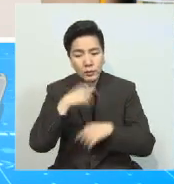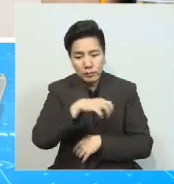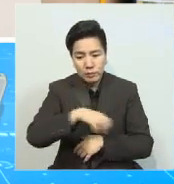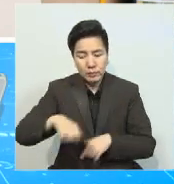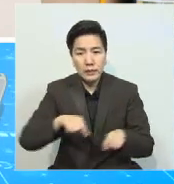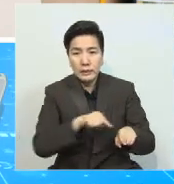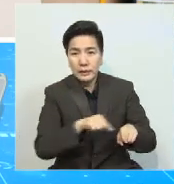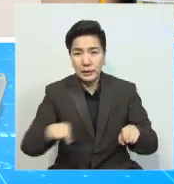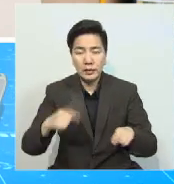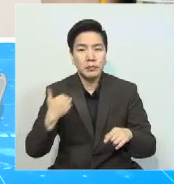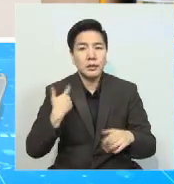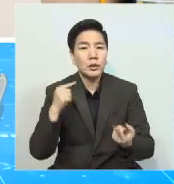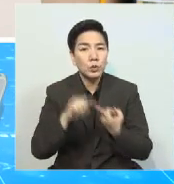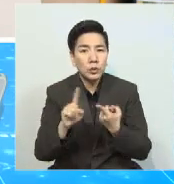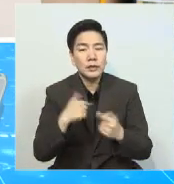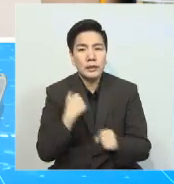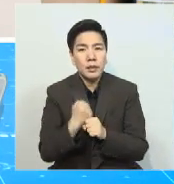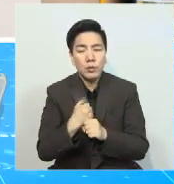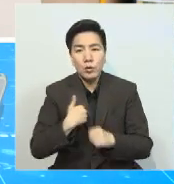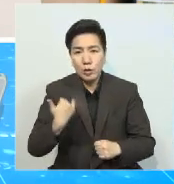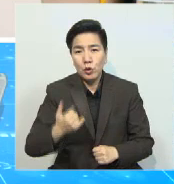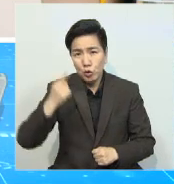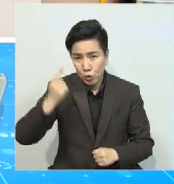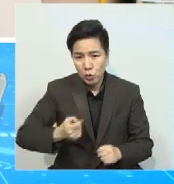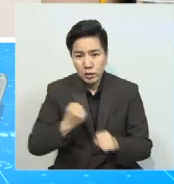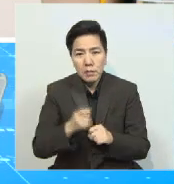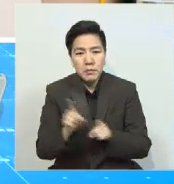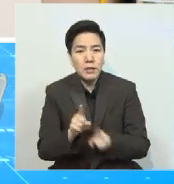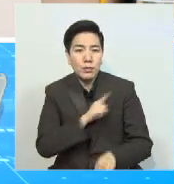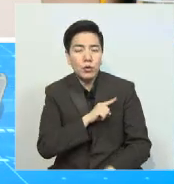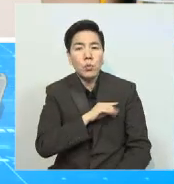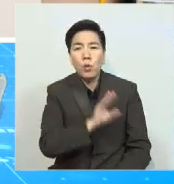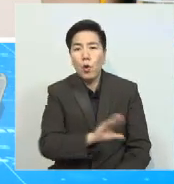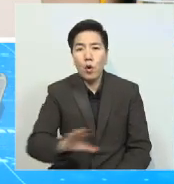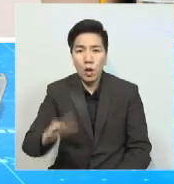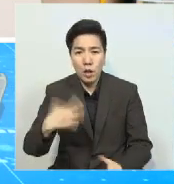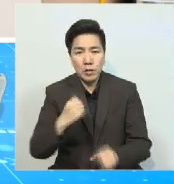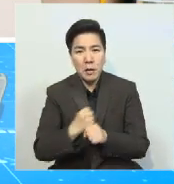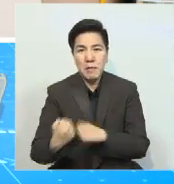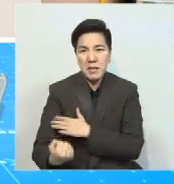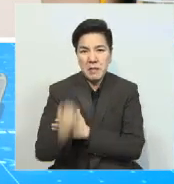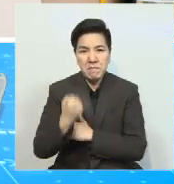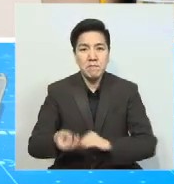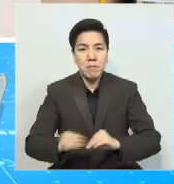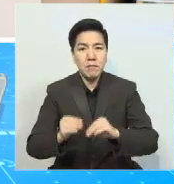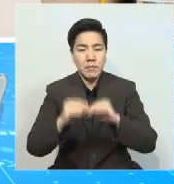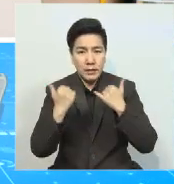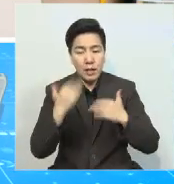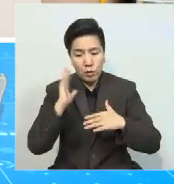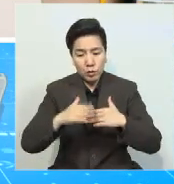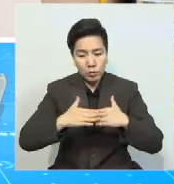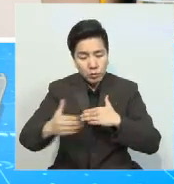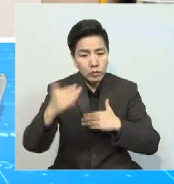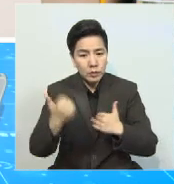ในสิ่งที่เราต้องทำในสิ่งที่หน้าที่ที่เราทำอยู่แล้วแต่ว่าทำให้มันเข้มข้นขึ้นและหลังเหตุ